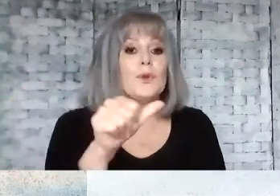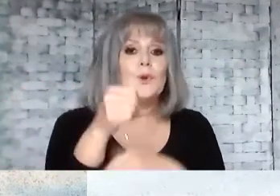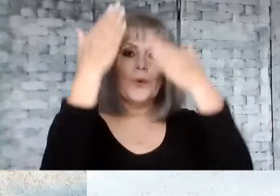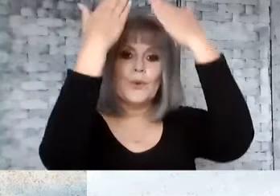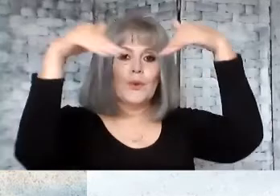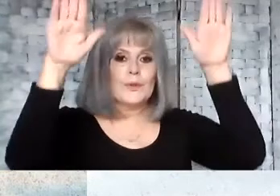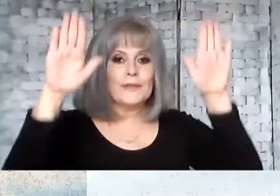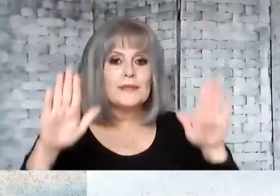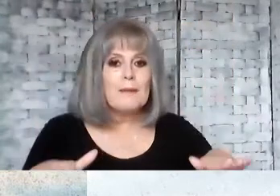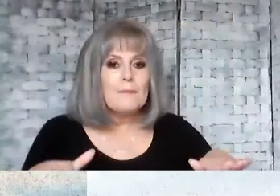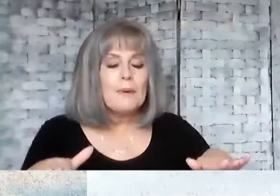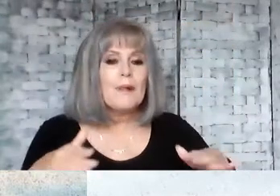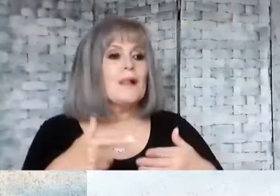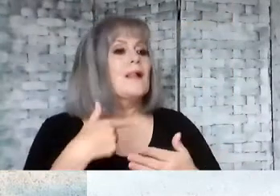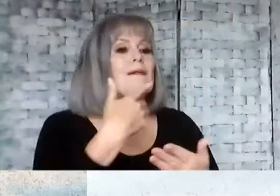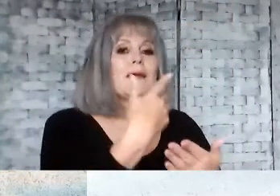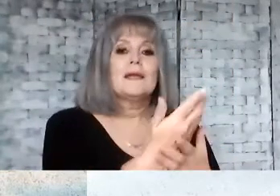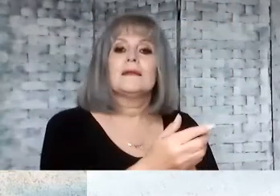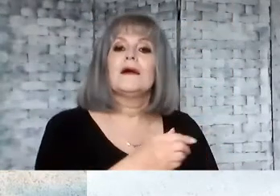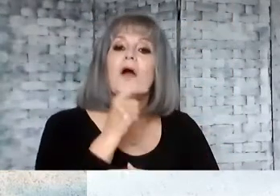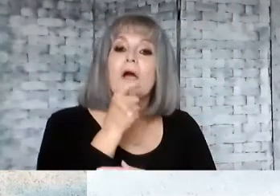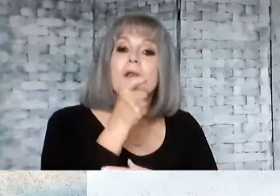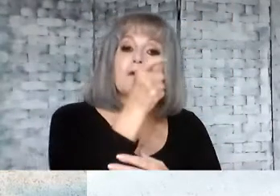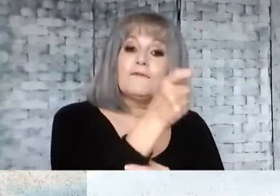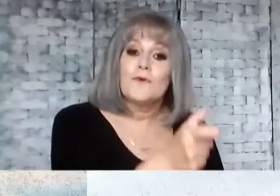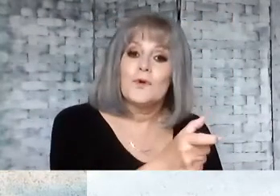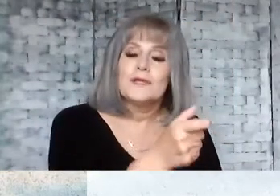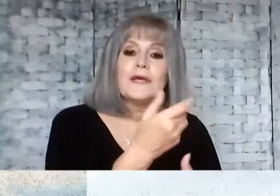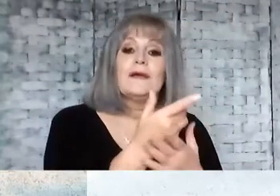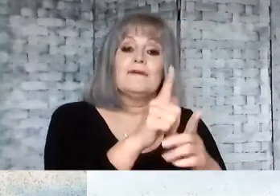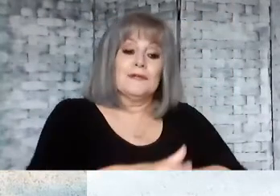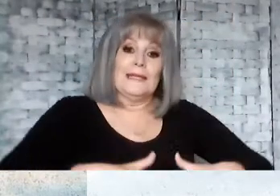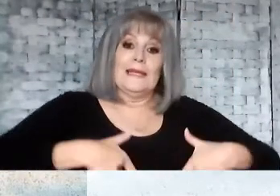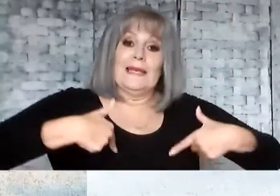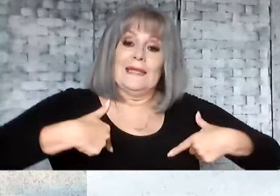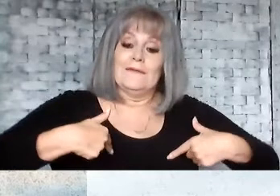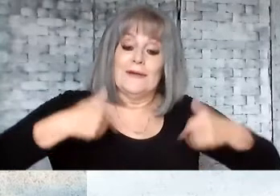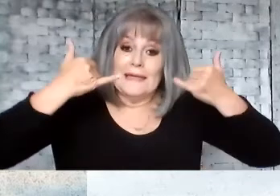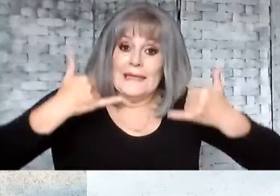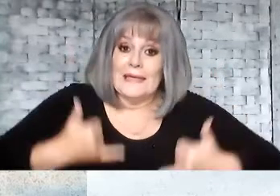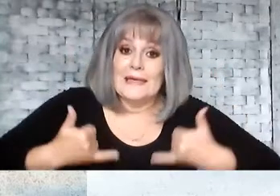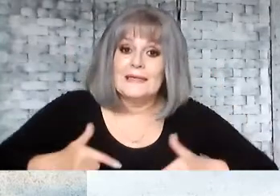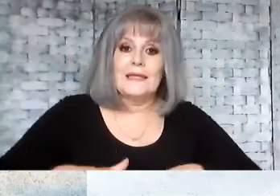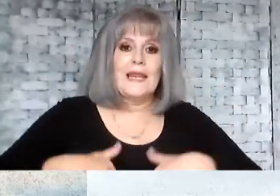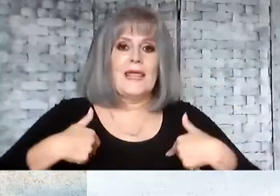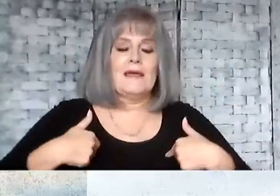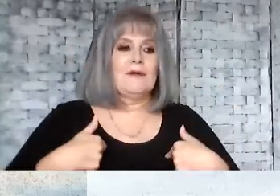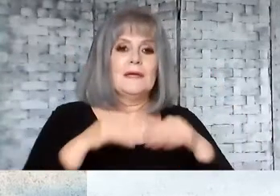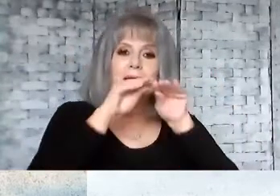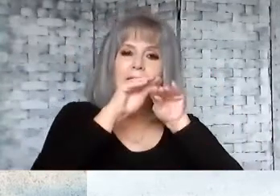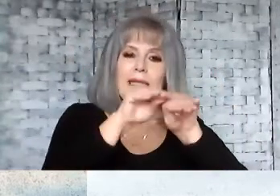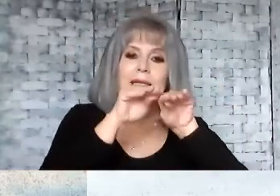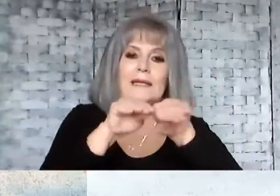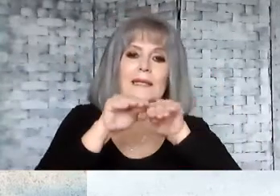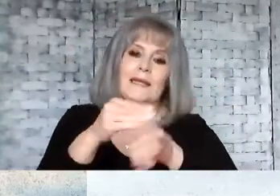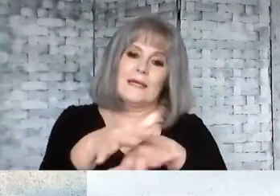Hulle moet in die tempel ingaan en hulle moet al die woorde van die lewe, van hierdie lewe, vir die mense leer.